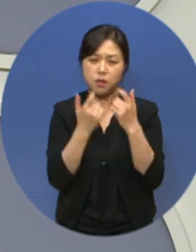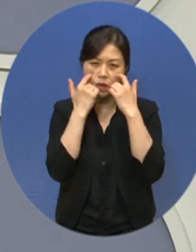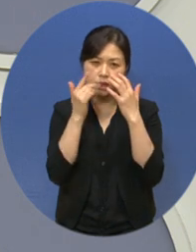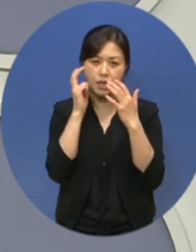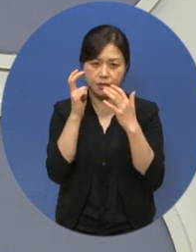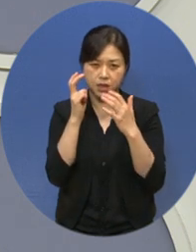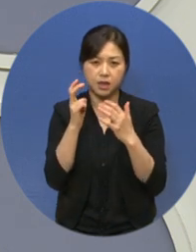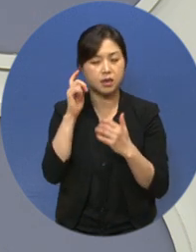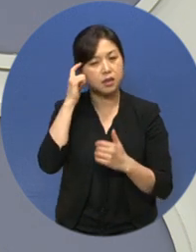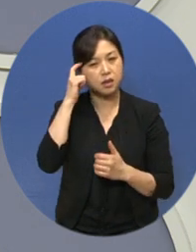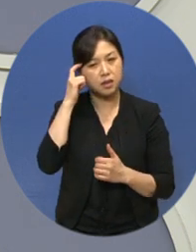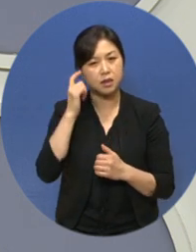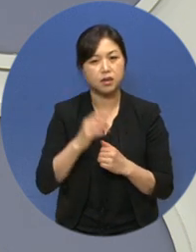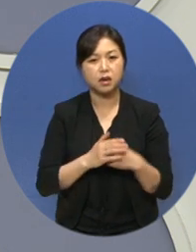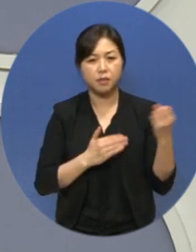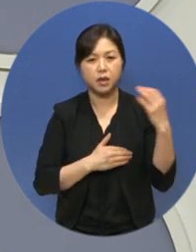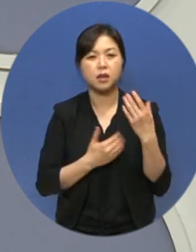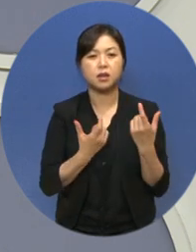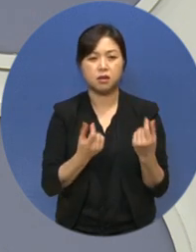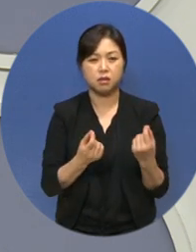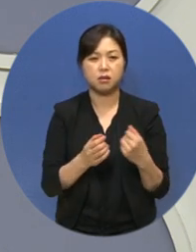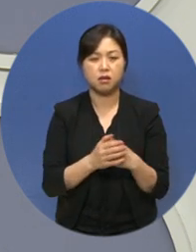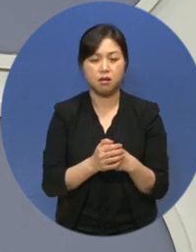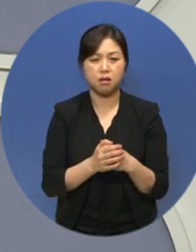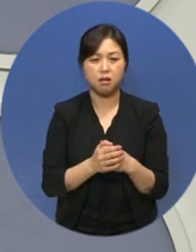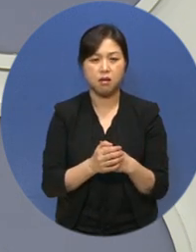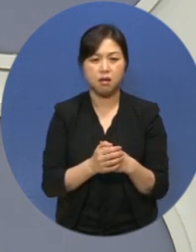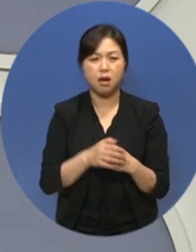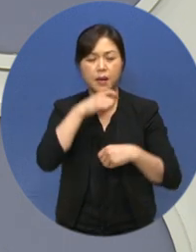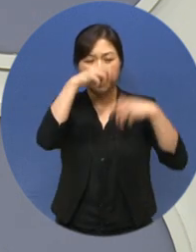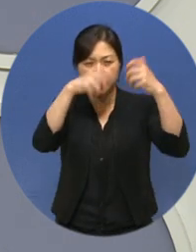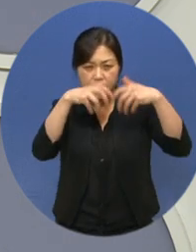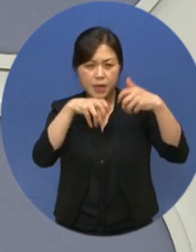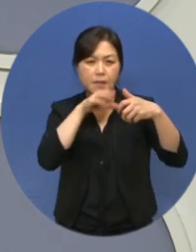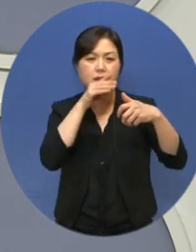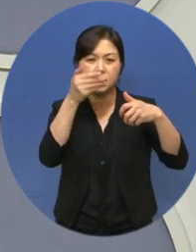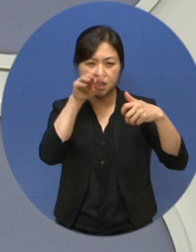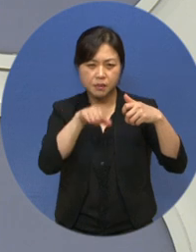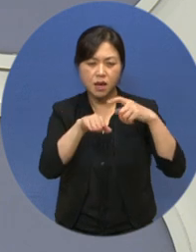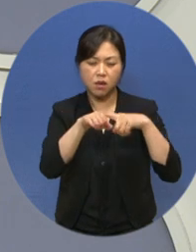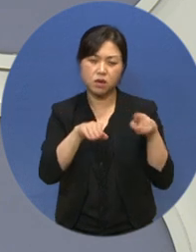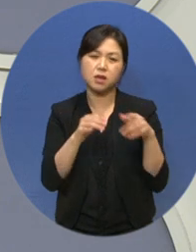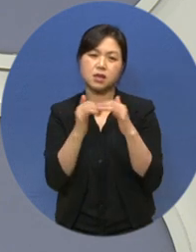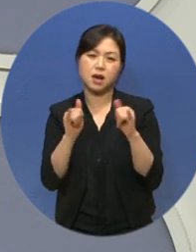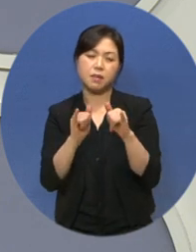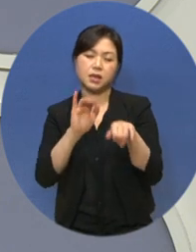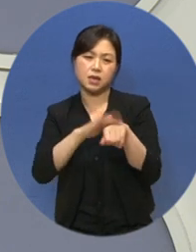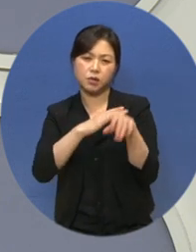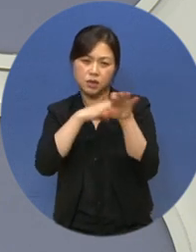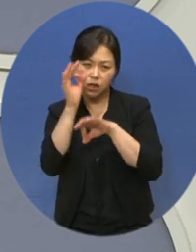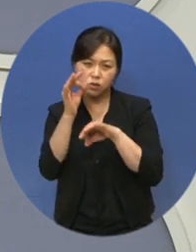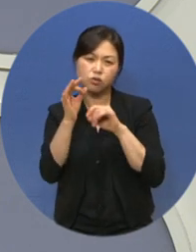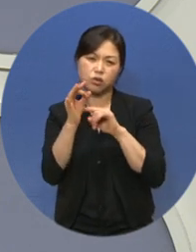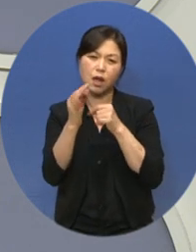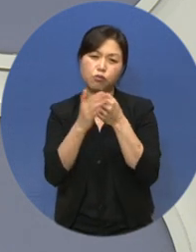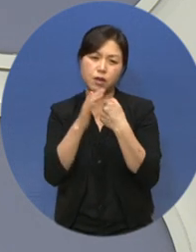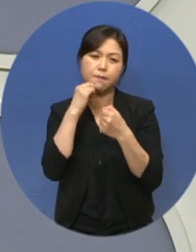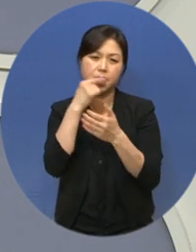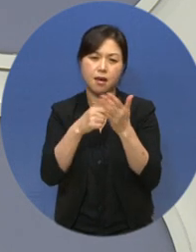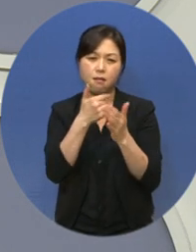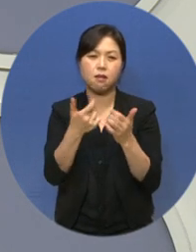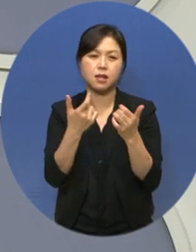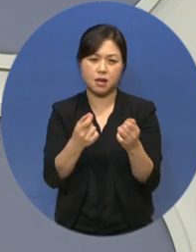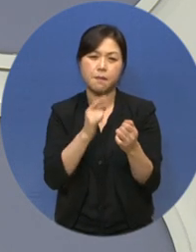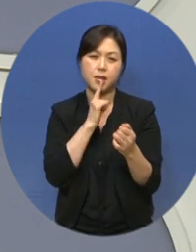있었다 그런 점에서 말씀 하신대로 예 천재지변 이지만 여기에 인재 성격도 있는 것 부인할 수 없다 해서 앞으로